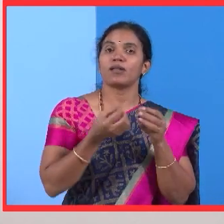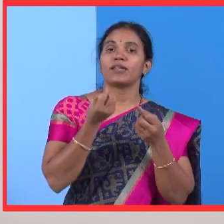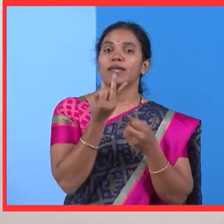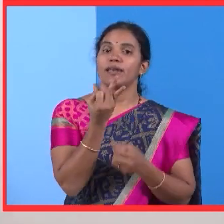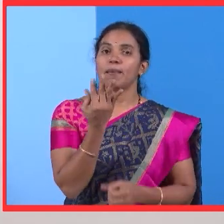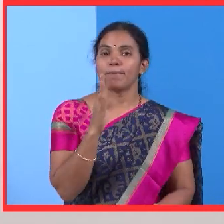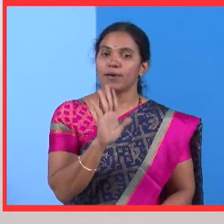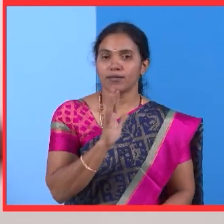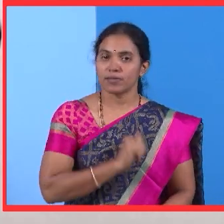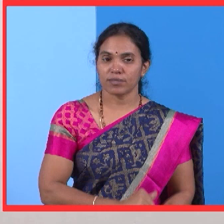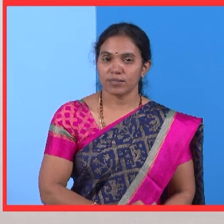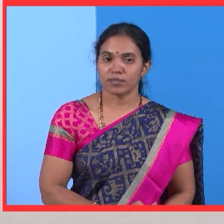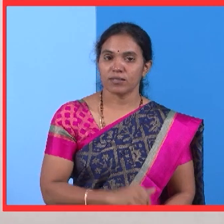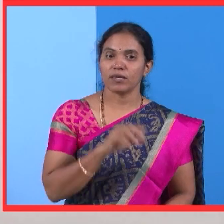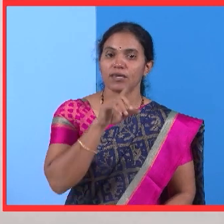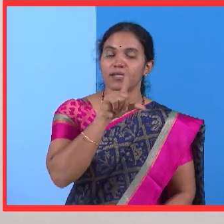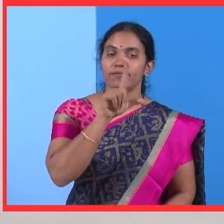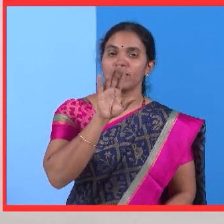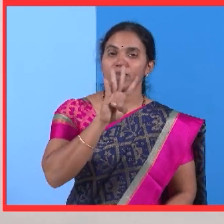74.85 டிகிரி கிழக்காகவும்